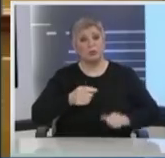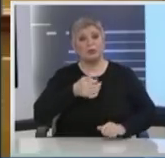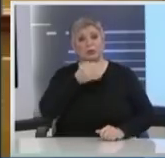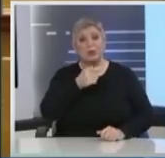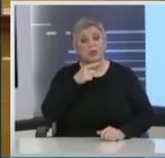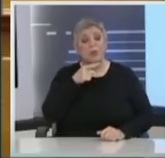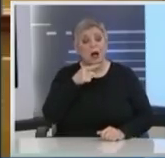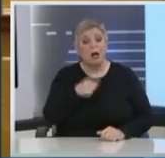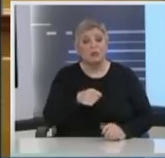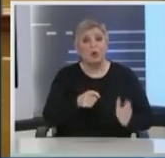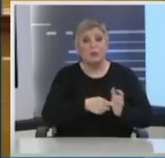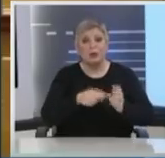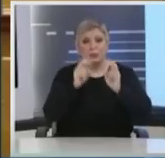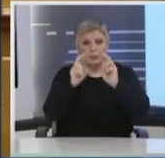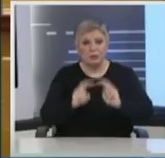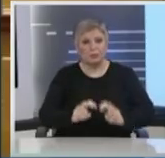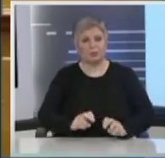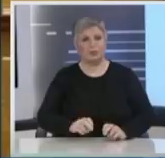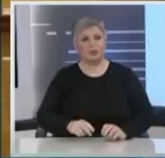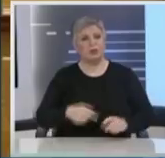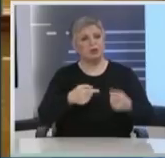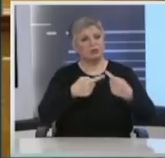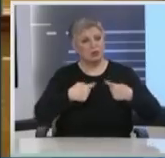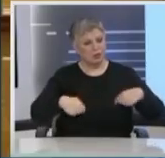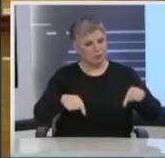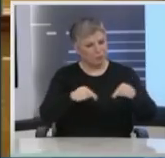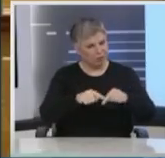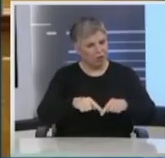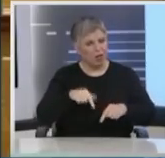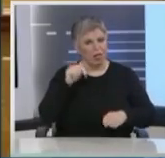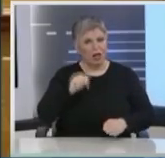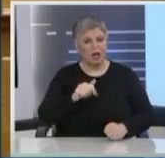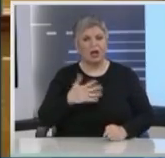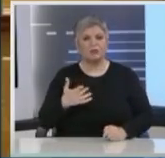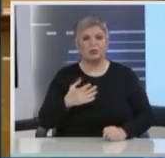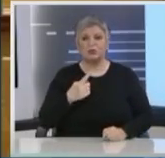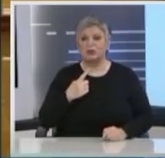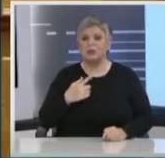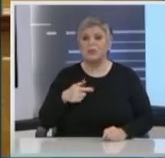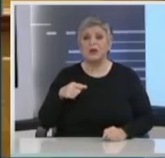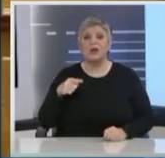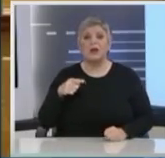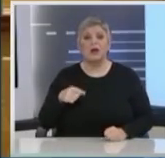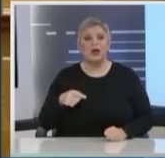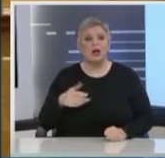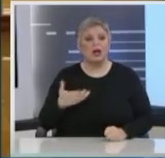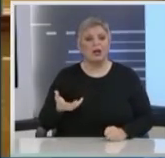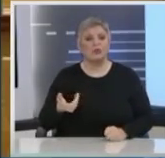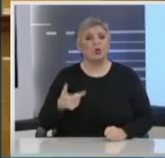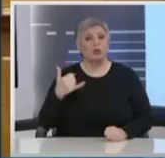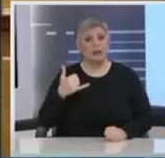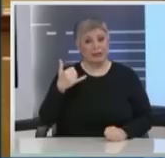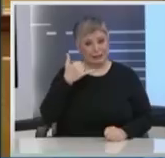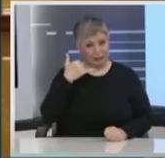ελεγχθούν. Και έκλεισε η Εξεταστική Επιτροπή την υπογραφή του κ. Βενιζέλου και του κ. Λοβέρδου, λέγοντας ότι οι αριθμοί λογαριασμών ήταν